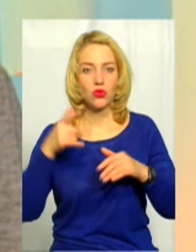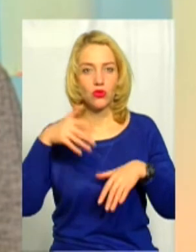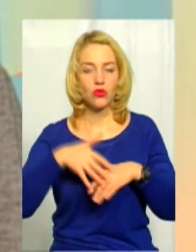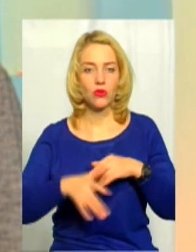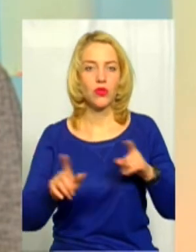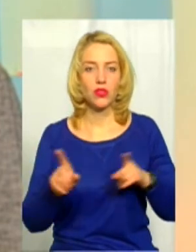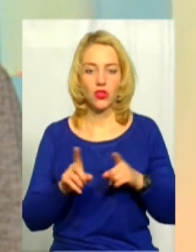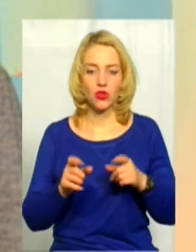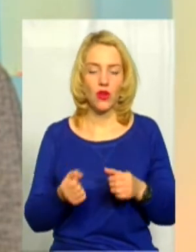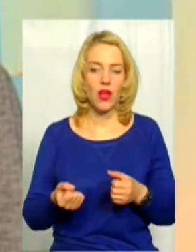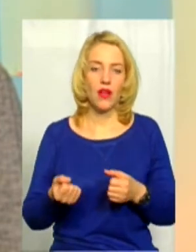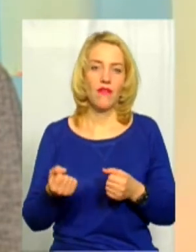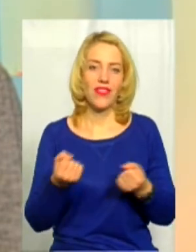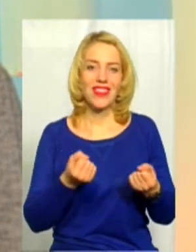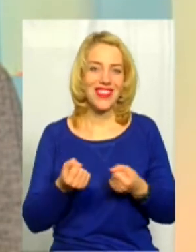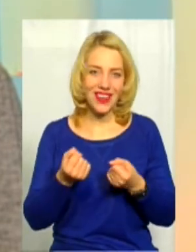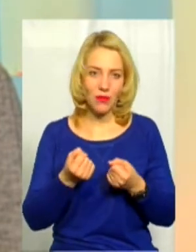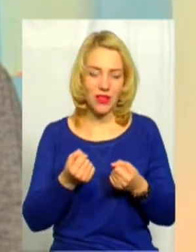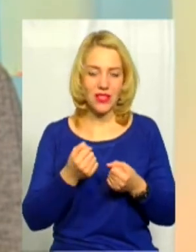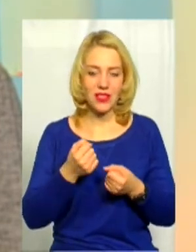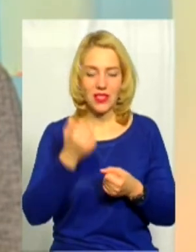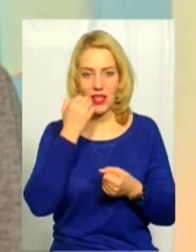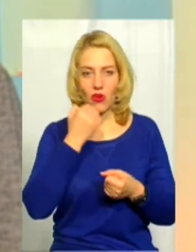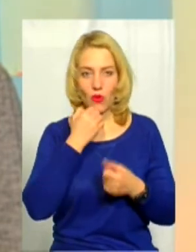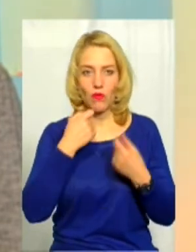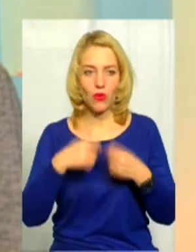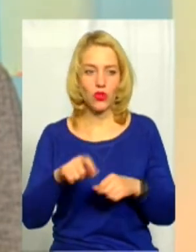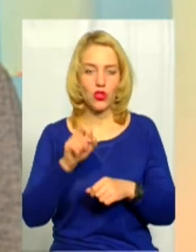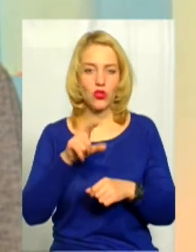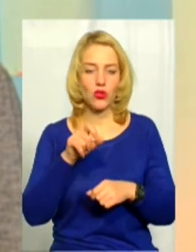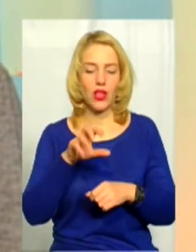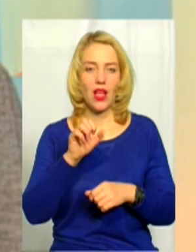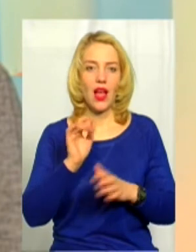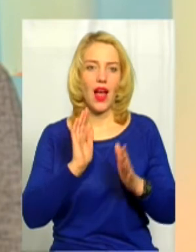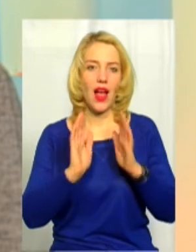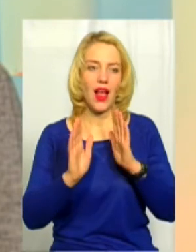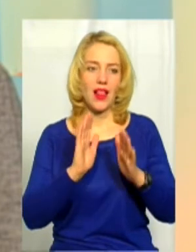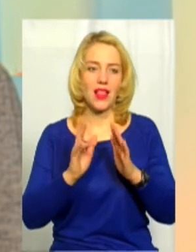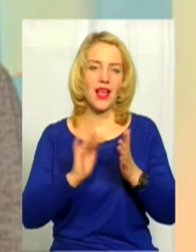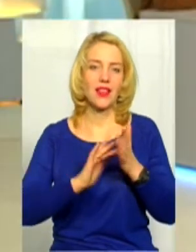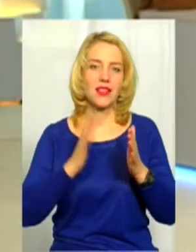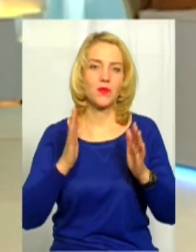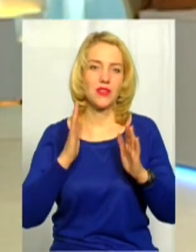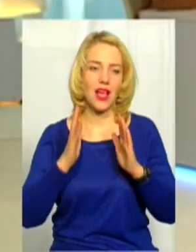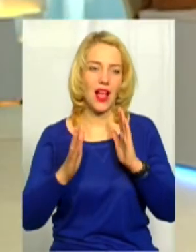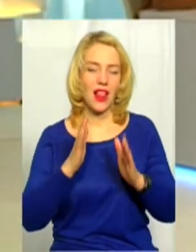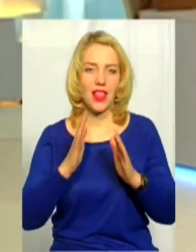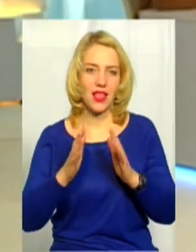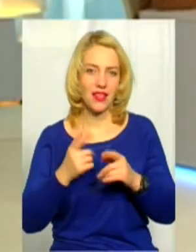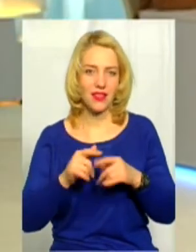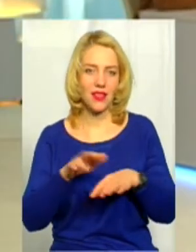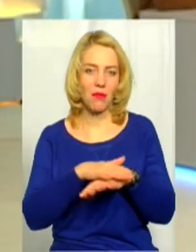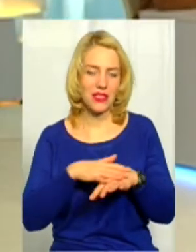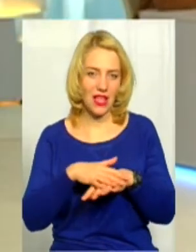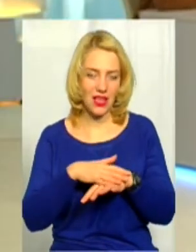що втриматися на плаву за рахунок продажу там на Золотій алеї, на Срібній алеї, на Діаманту, я не дуже розбираюся в цих всіх алеях,